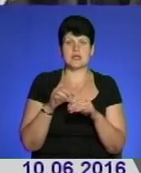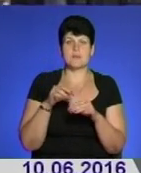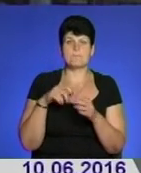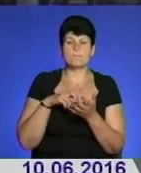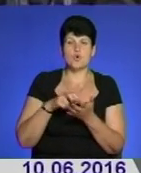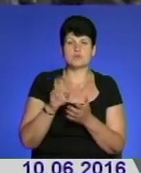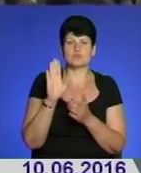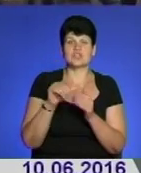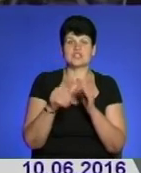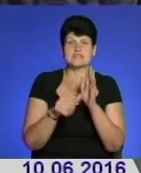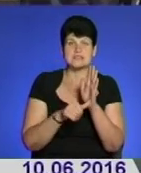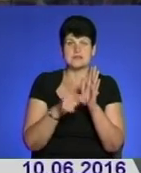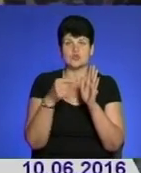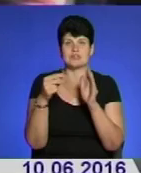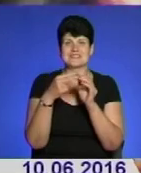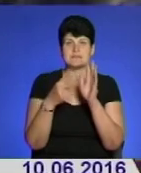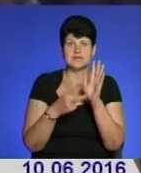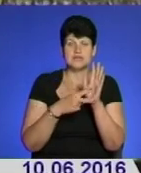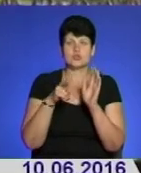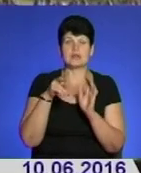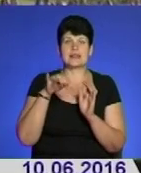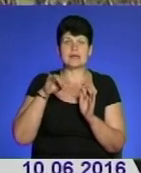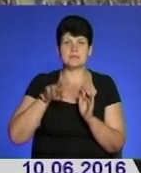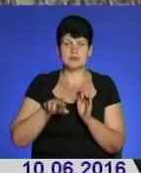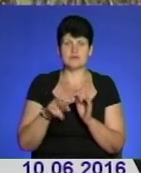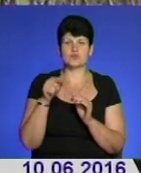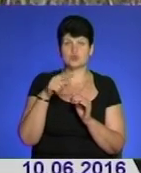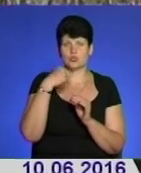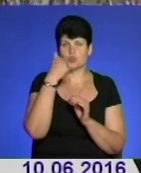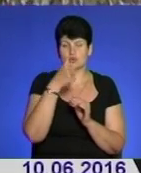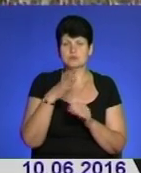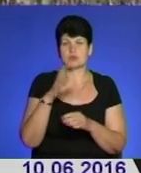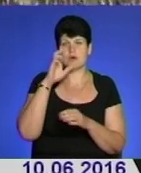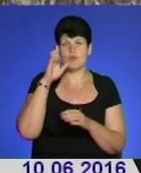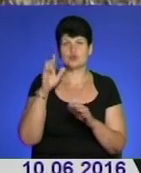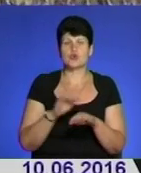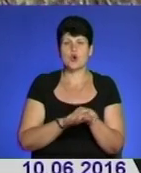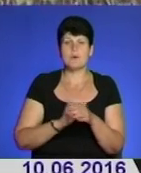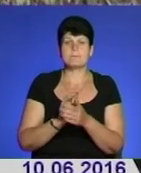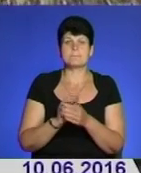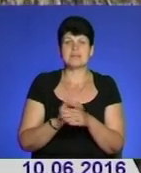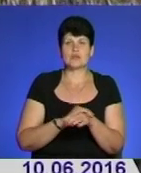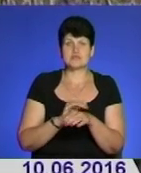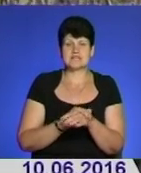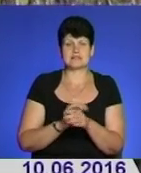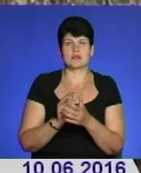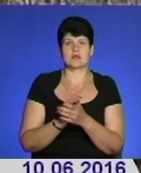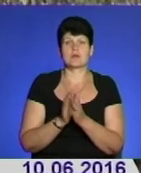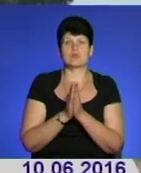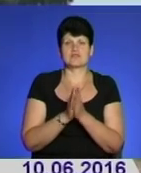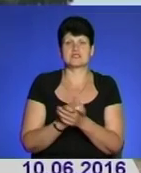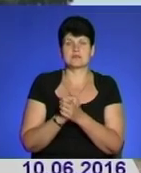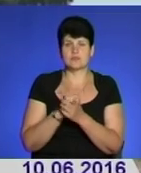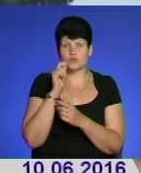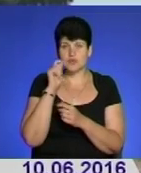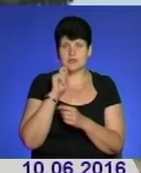відбудеться 16-17 липня. Цьогоріч проща приурочена року Божого милосердя та молитві за мир в Україні. Влада і громада